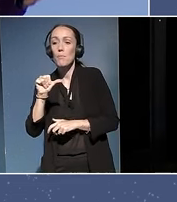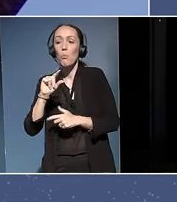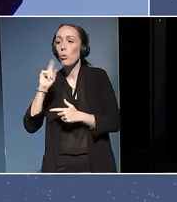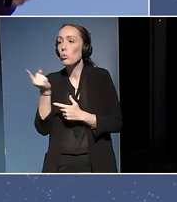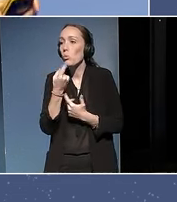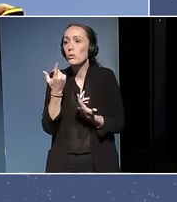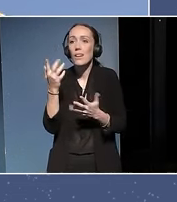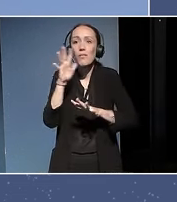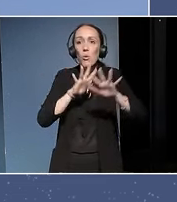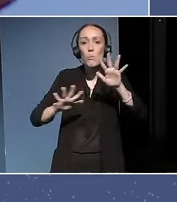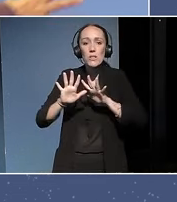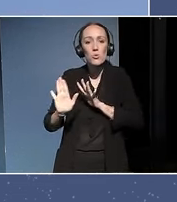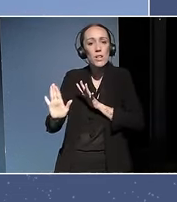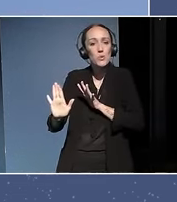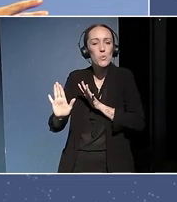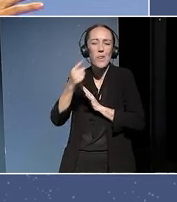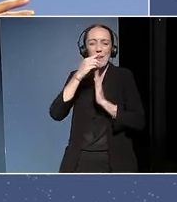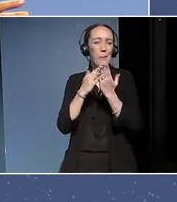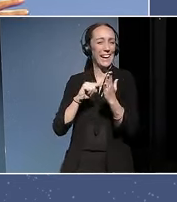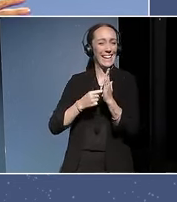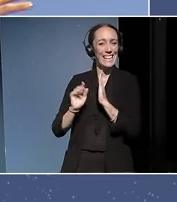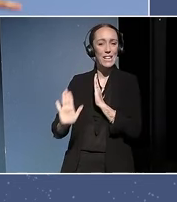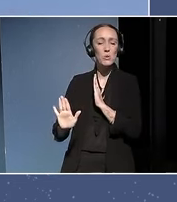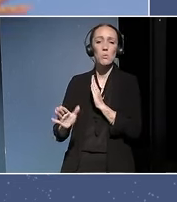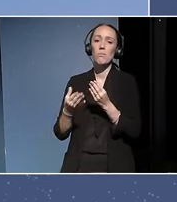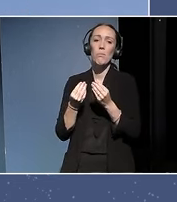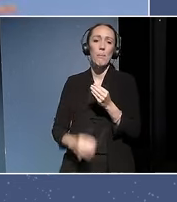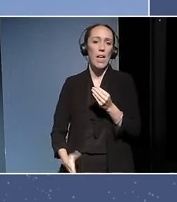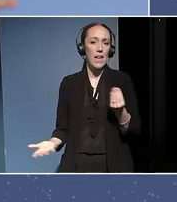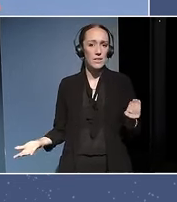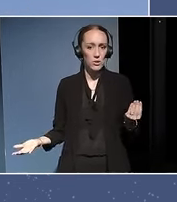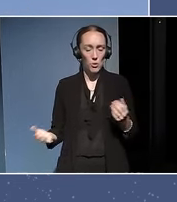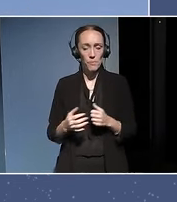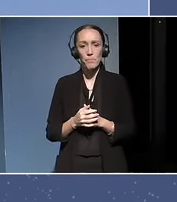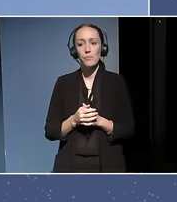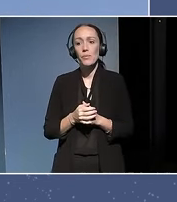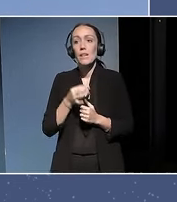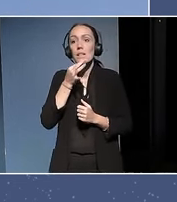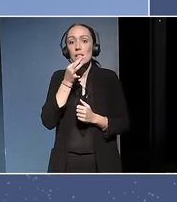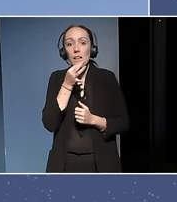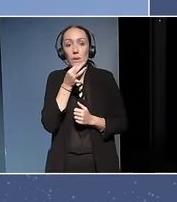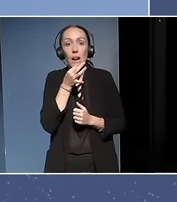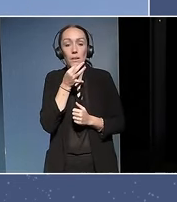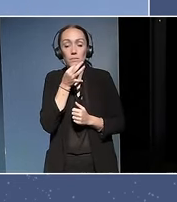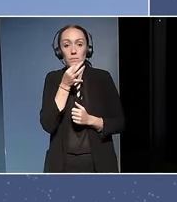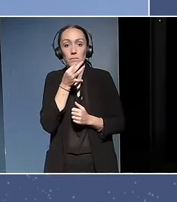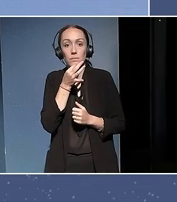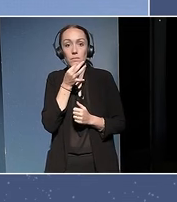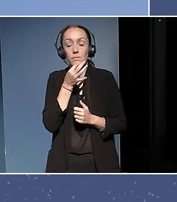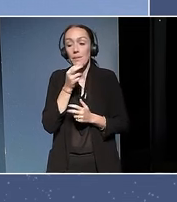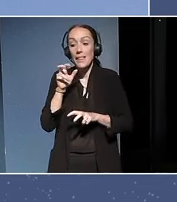quindi il punto di riferimento più importante per la classificazione e lo studio di questo dinosauro